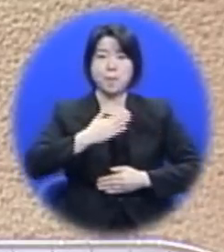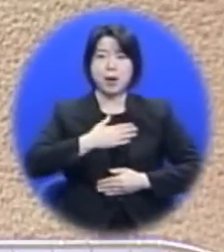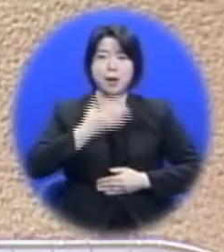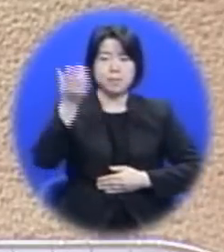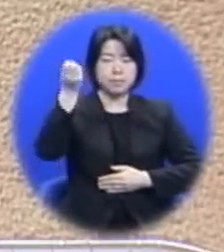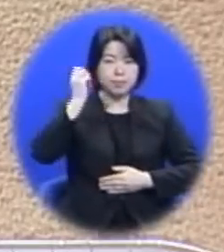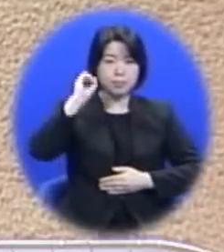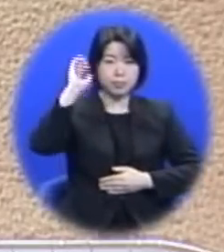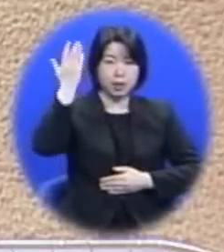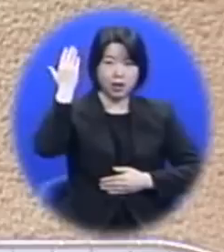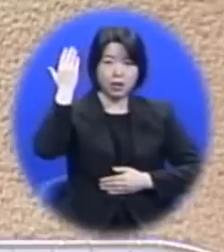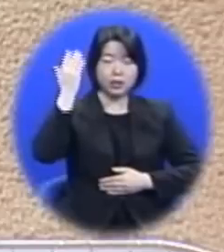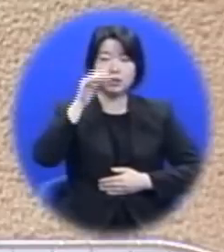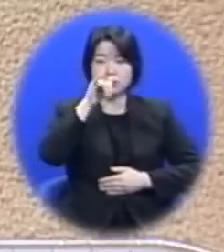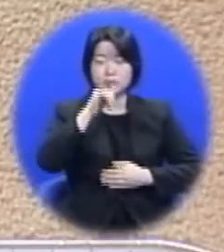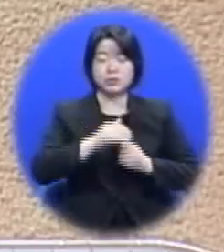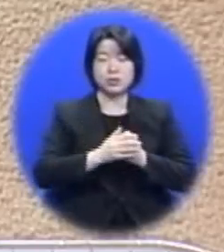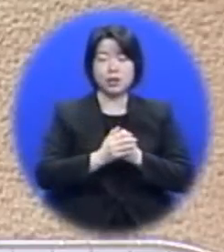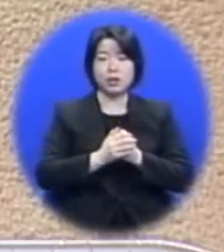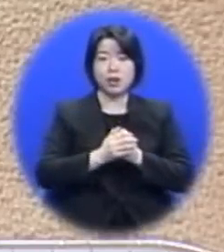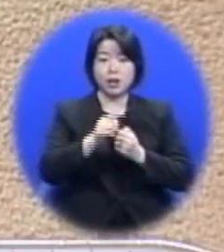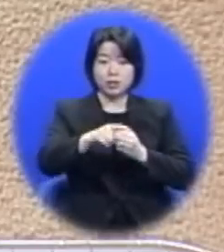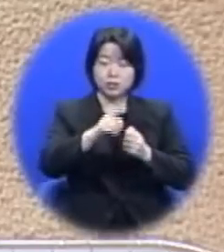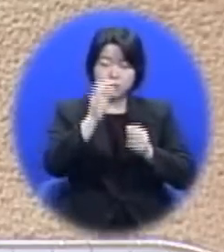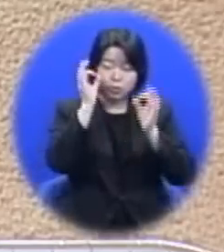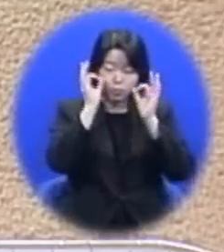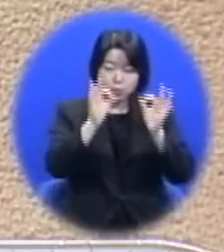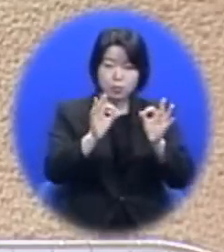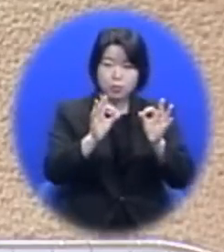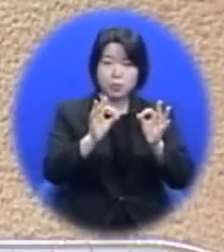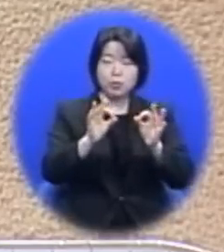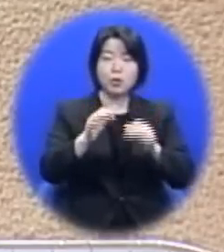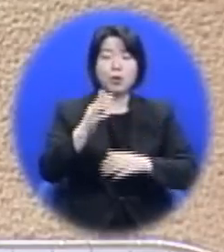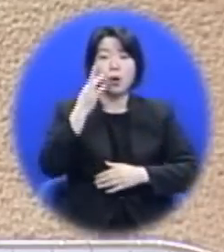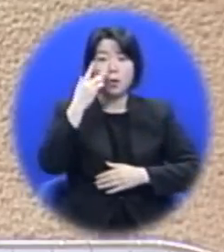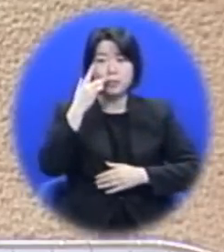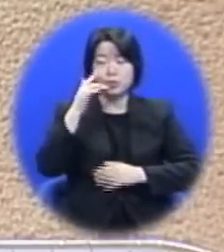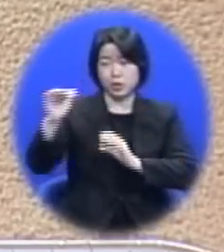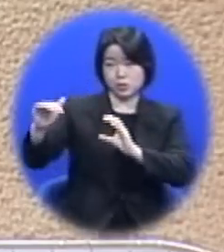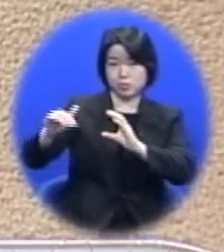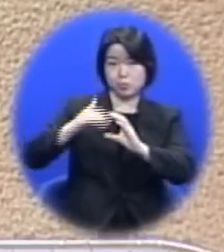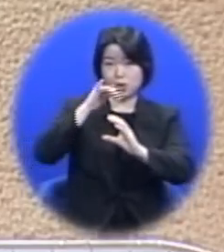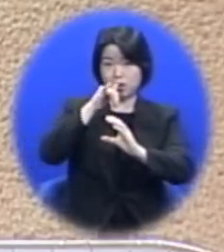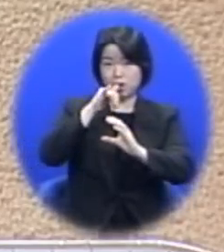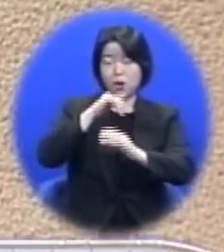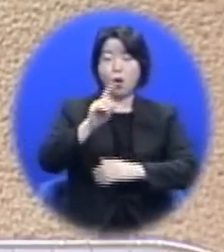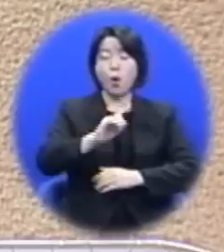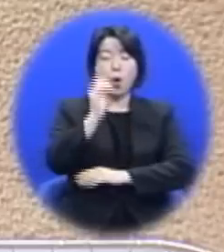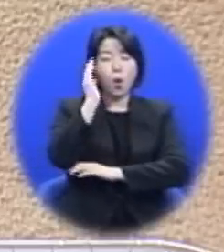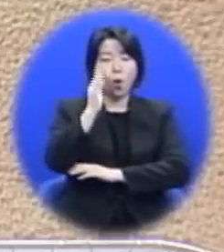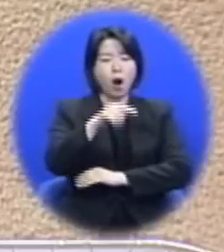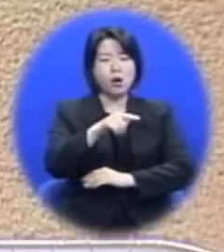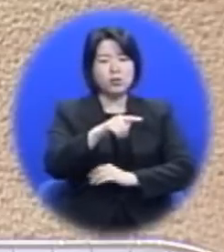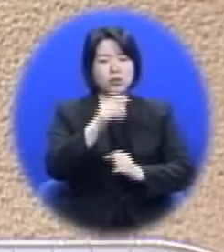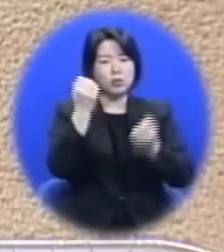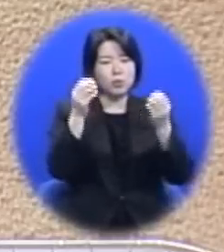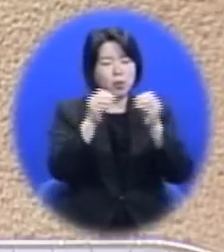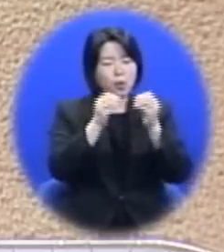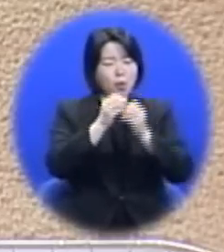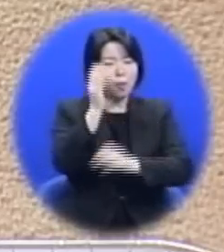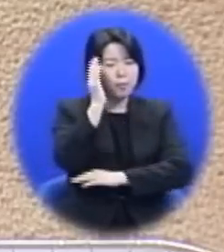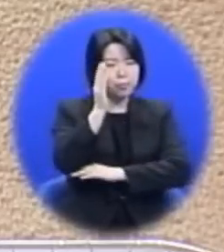다음날 미국에서 메일이 왔습니다. 목사님 어떻게 그런 표현을 설교 중에 쓰셨습니까?